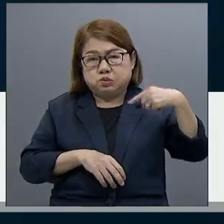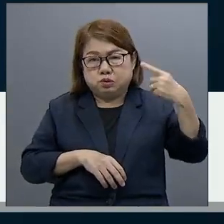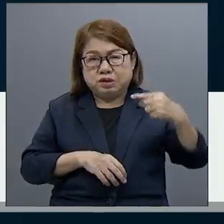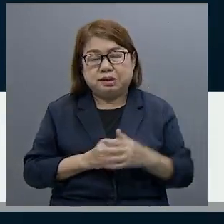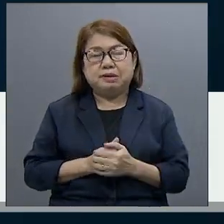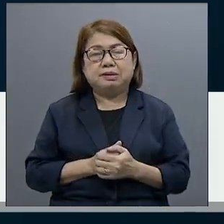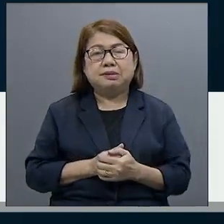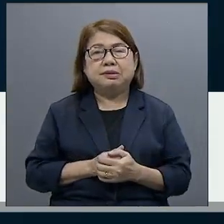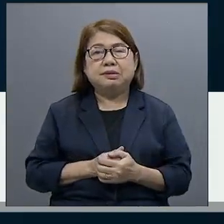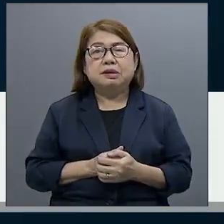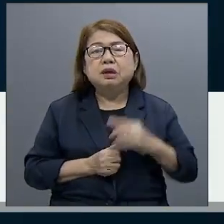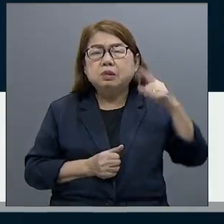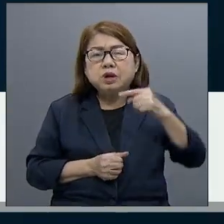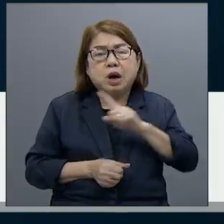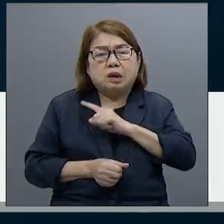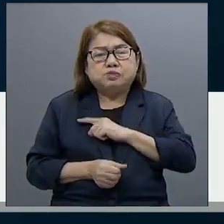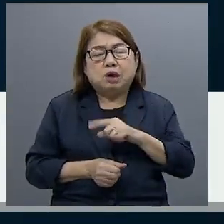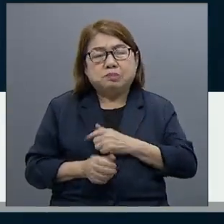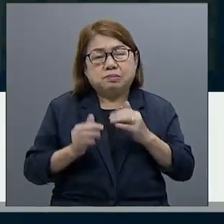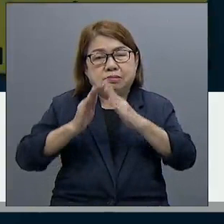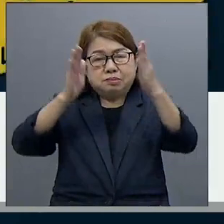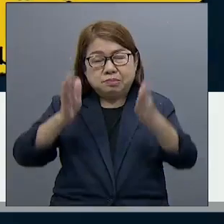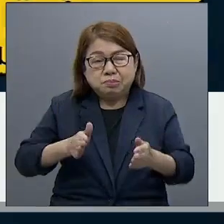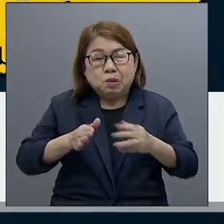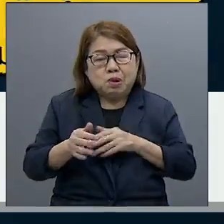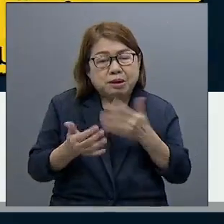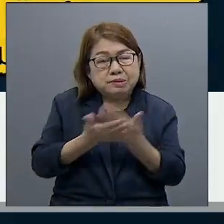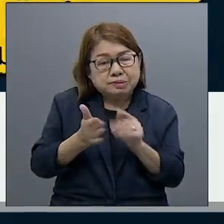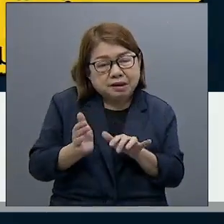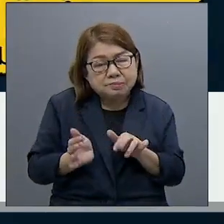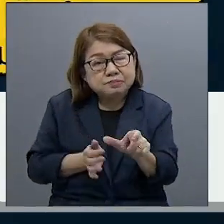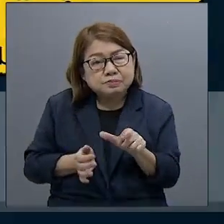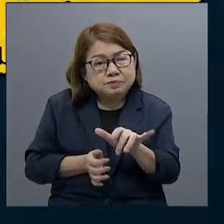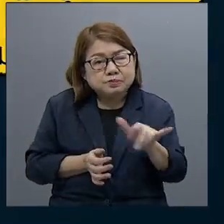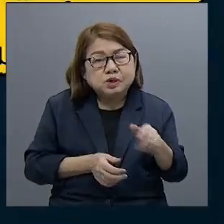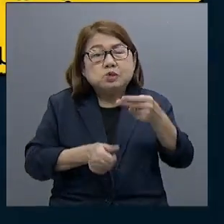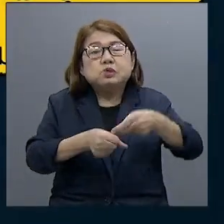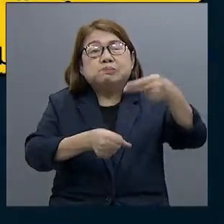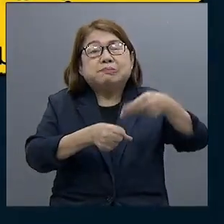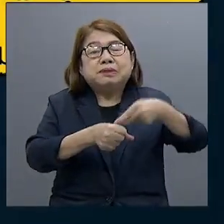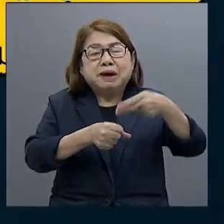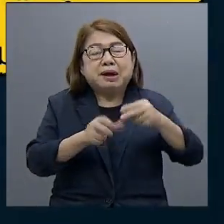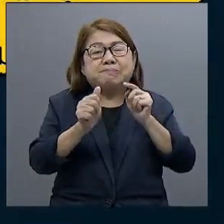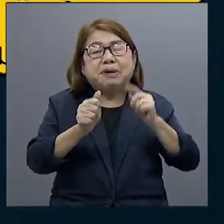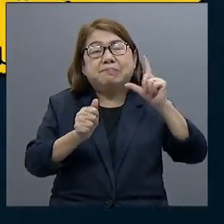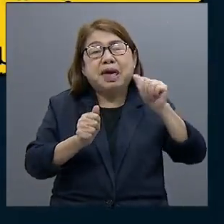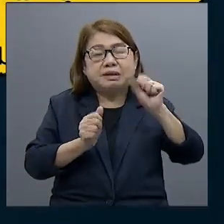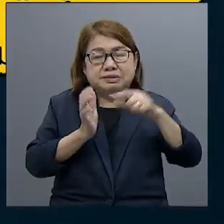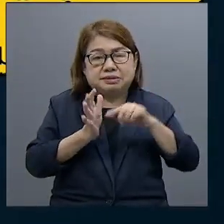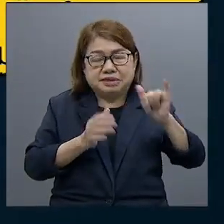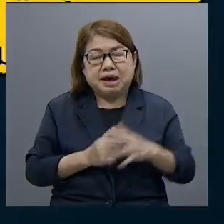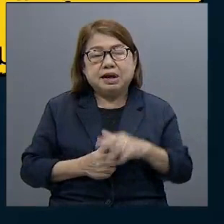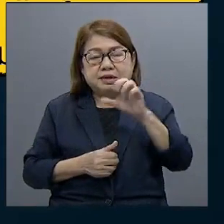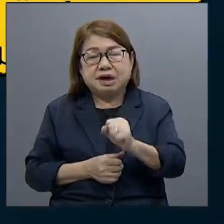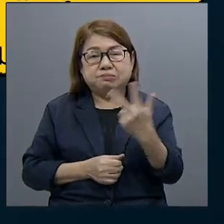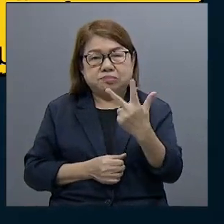1คนคนนี้ทำหน้าที่กดเงินที่ปั๊มน้ำมันในพื้นที่อำเภอแม่สายทั้ง 3คนอยู่ระหว่างถูกนำตัวมาสอบปากคำเพิ่มเติมที่กองบัญชาการตำรวจ